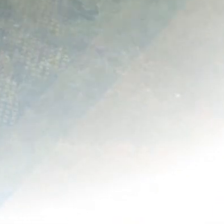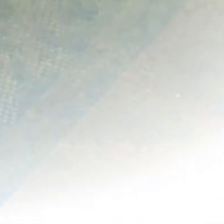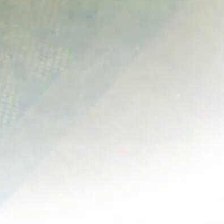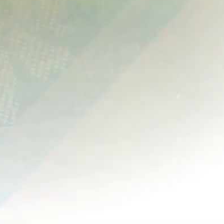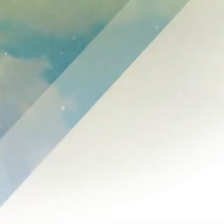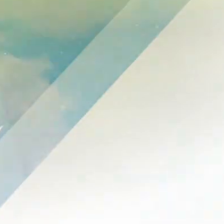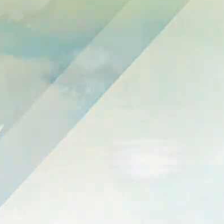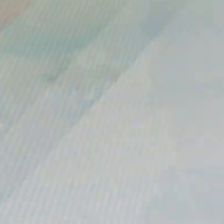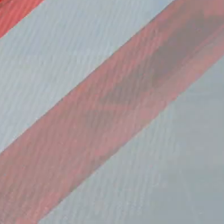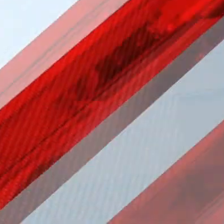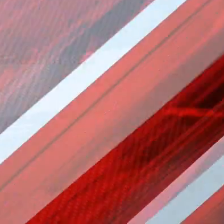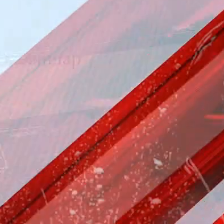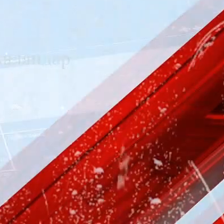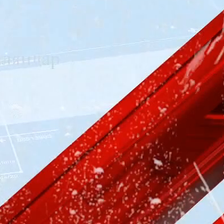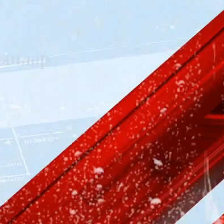хвилин.